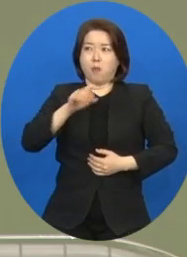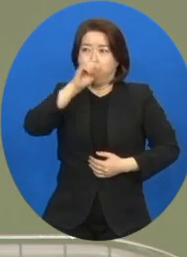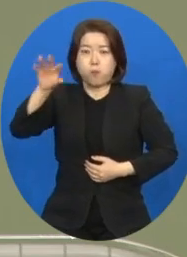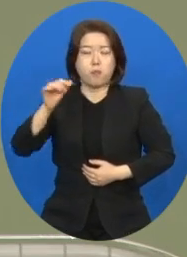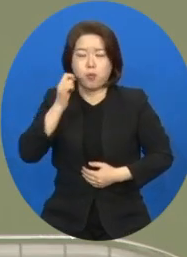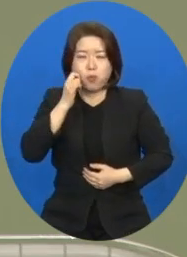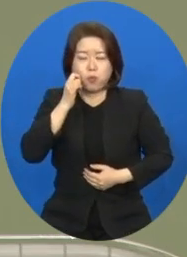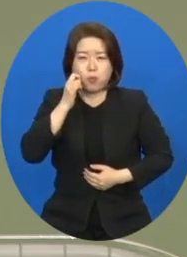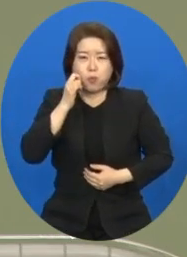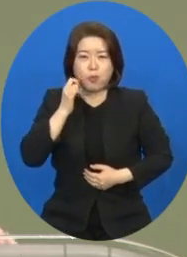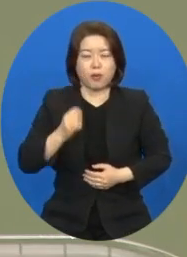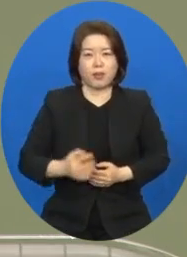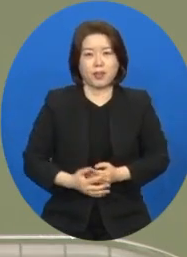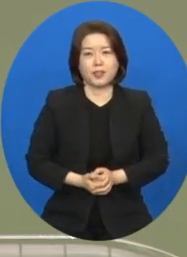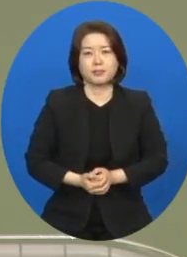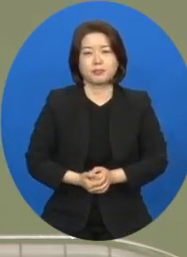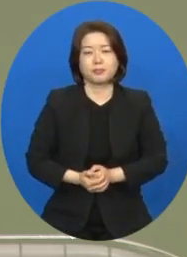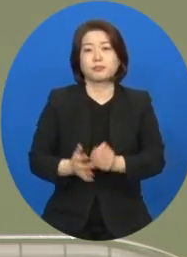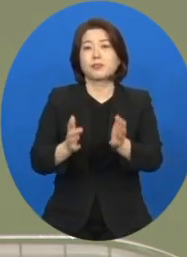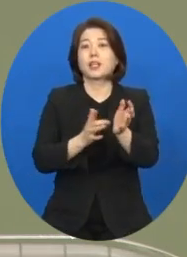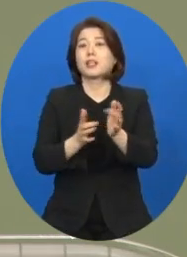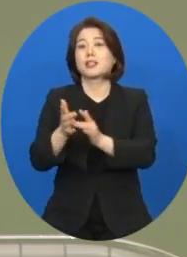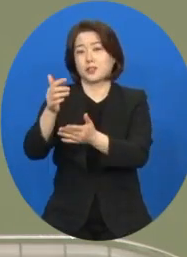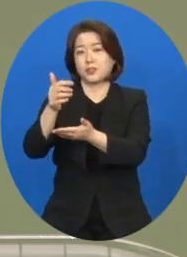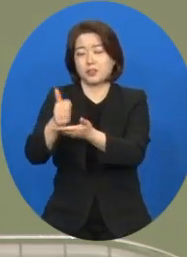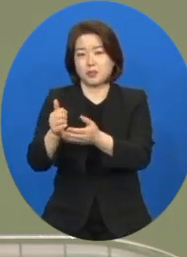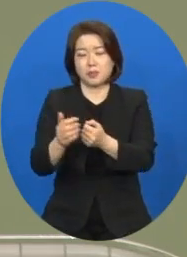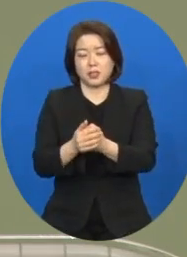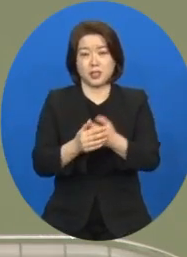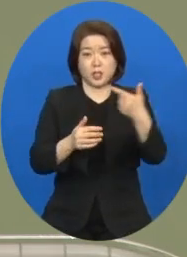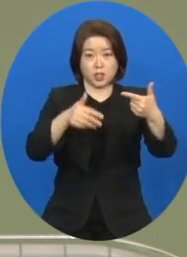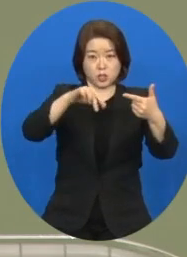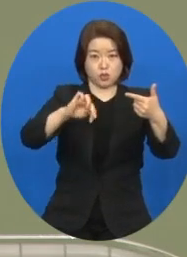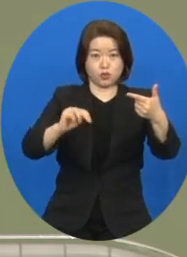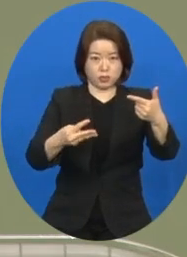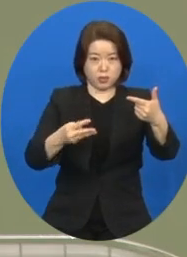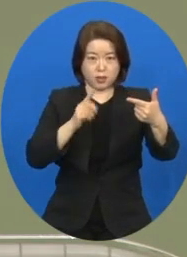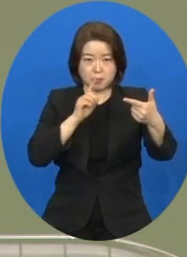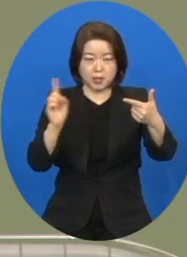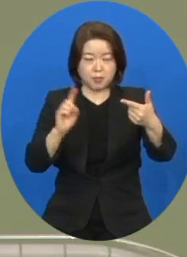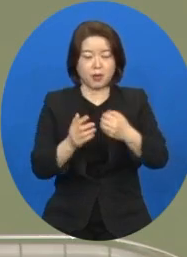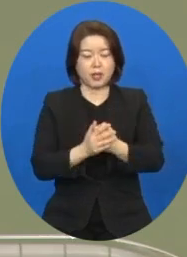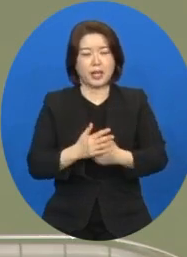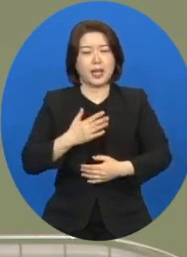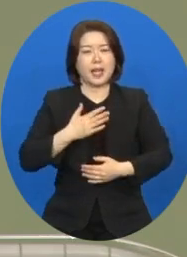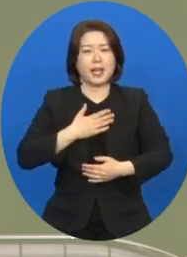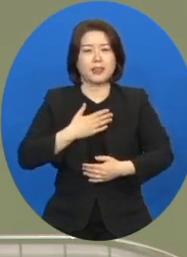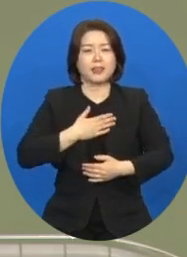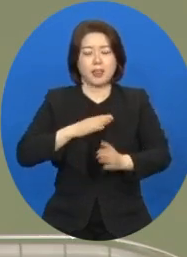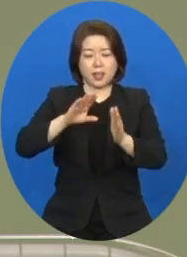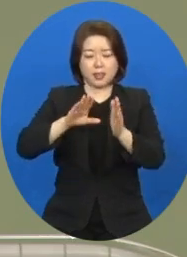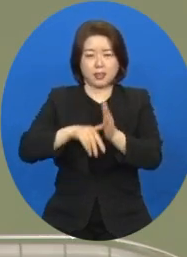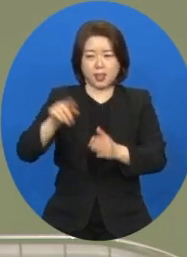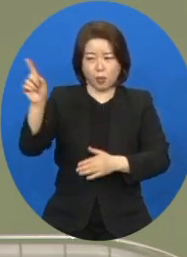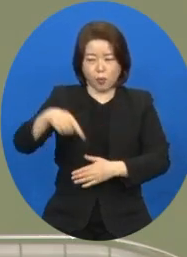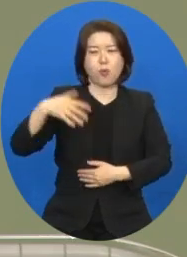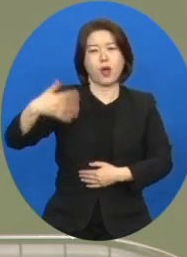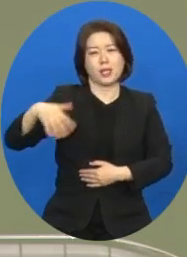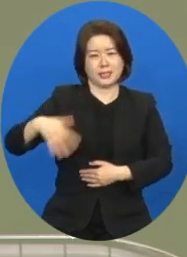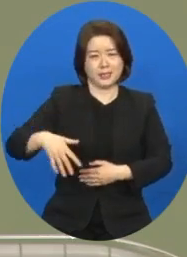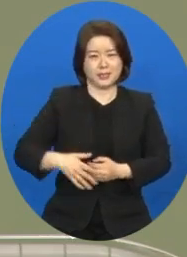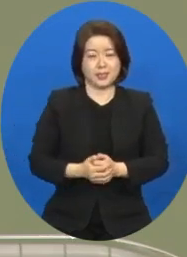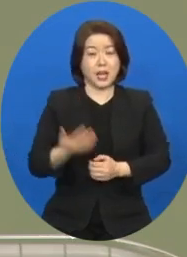말을 하겠어요? 예수님께서 6절에 이렇게 말씀합니다. 내 때는 아직 오지 않았다.